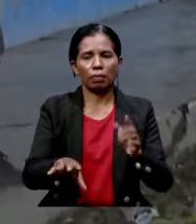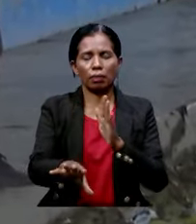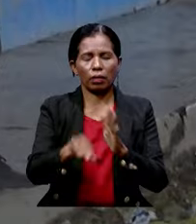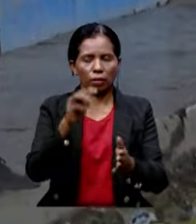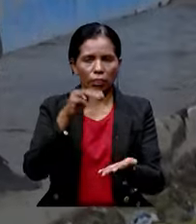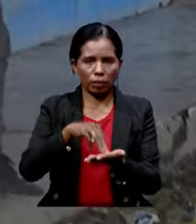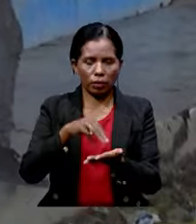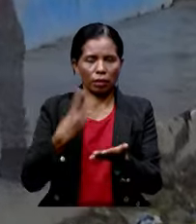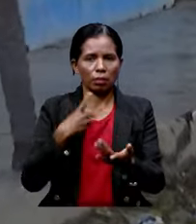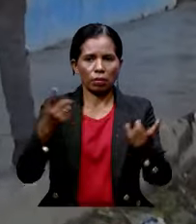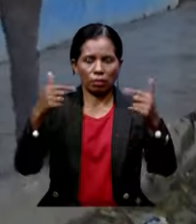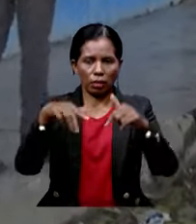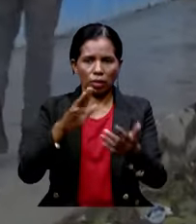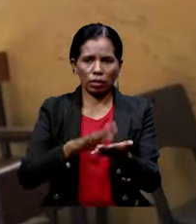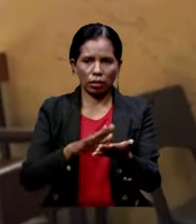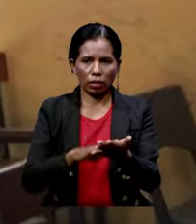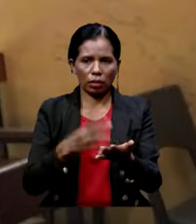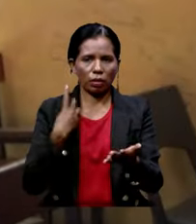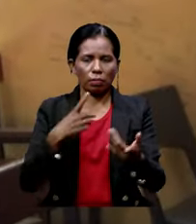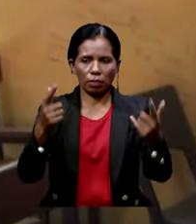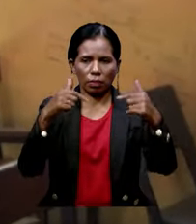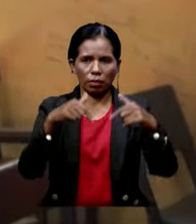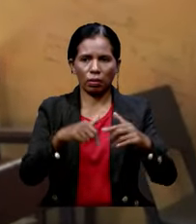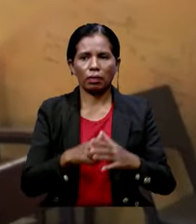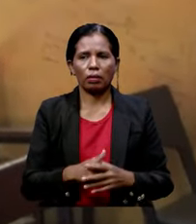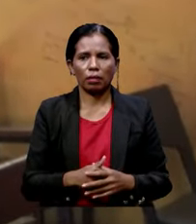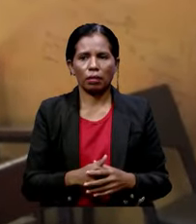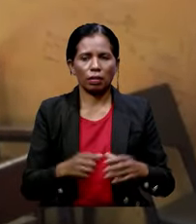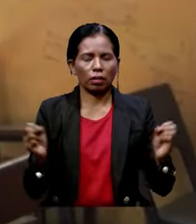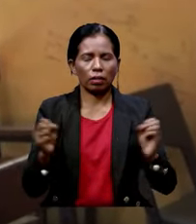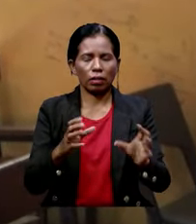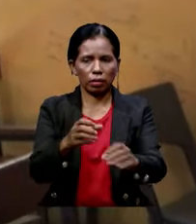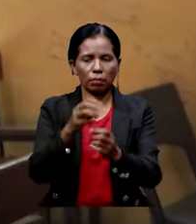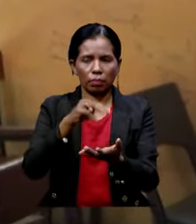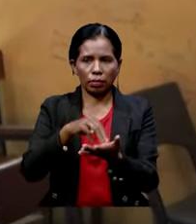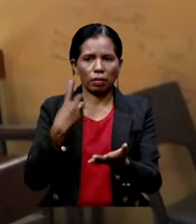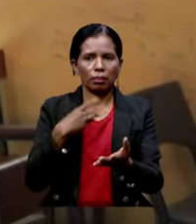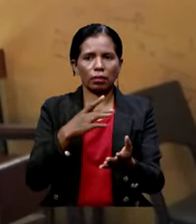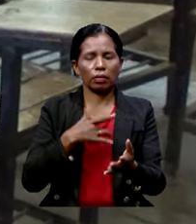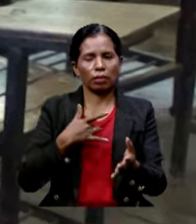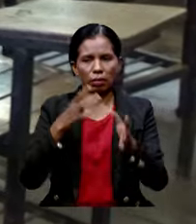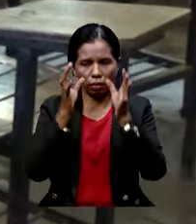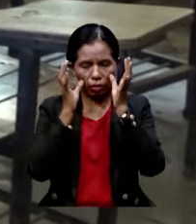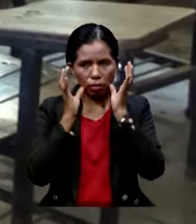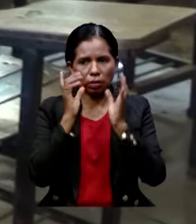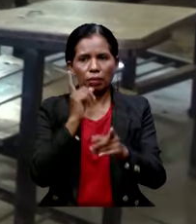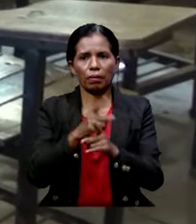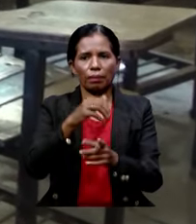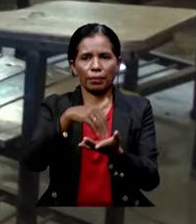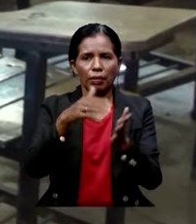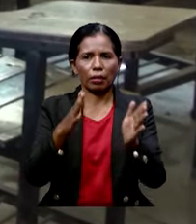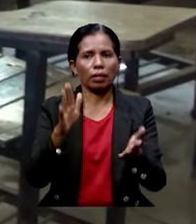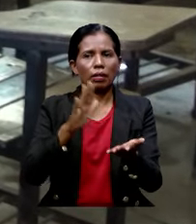ami mai escola ami tama mai la dia ami la lasim materia ami sente triste tebes dadang ni total estudante i